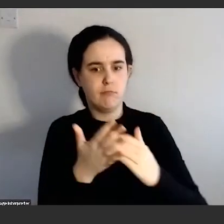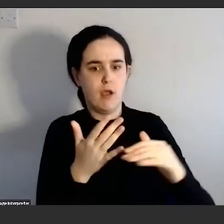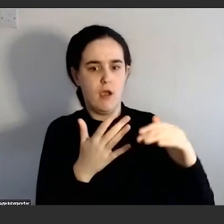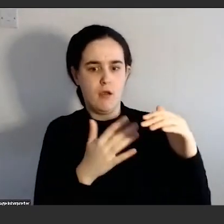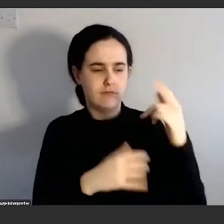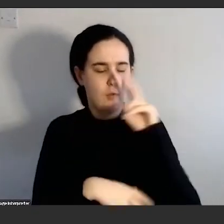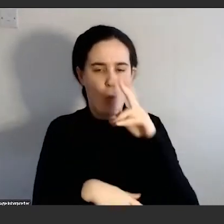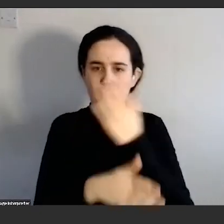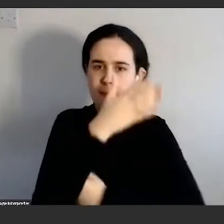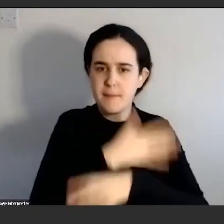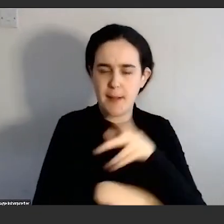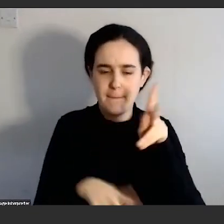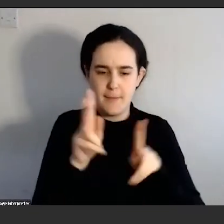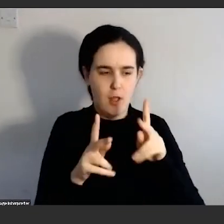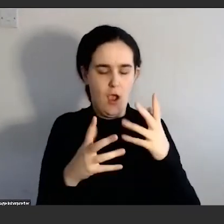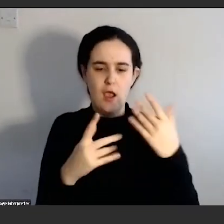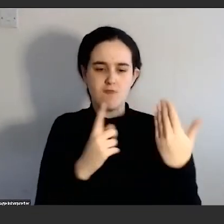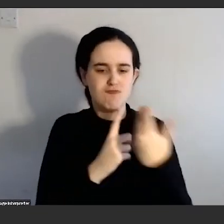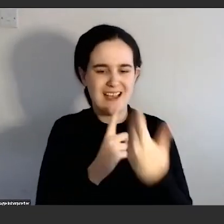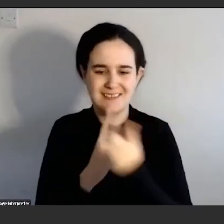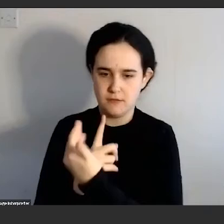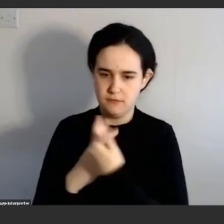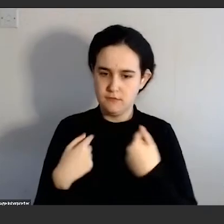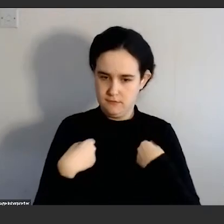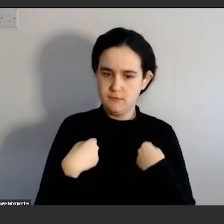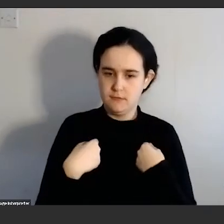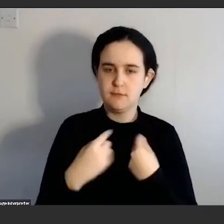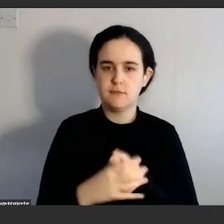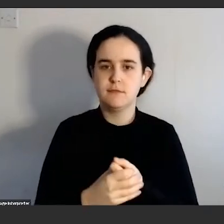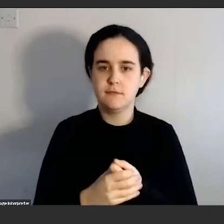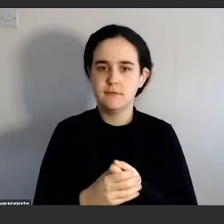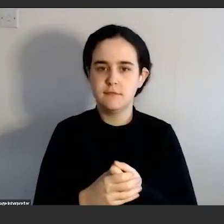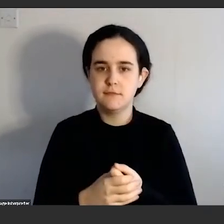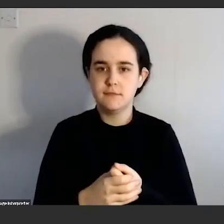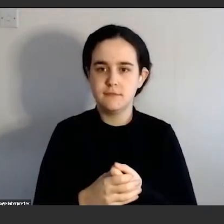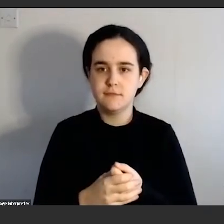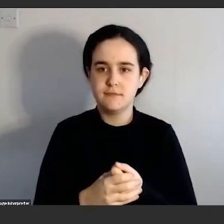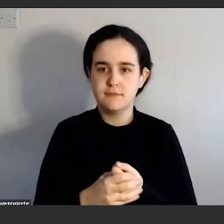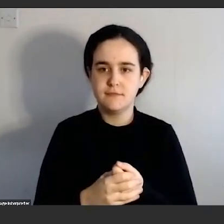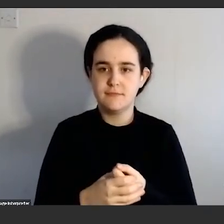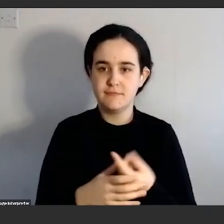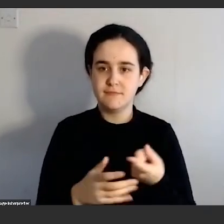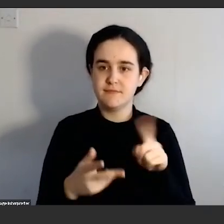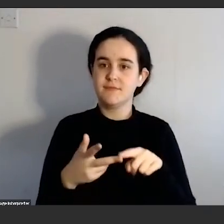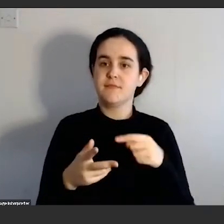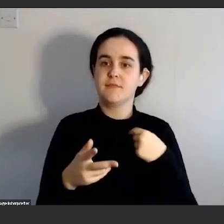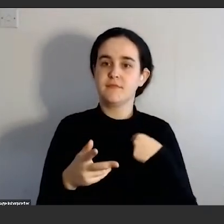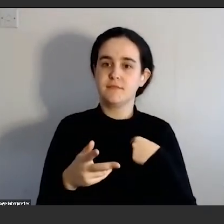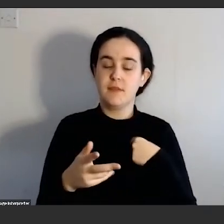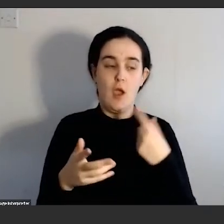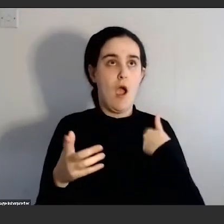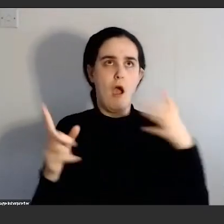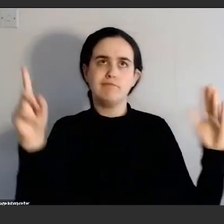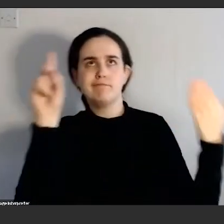לתת תקווה לכל כך הרבה נשים. Our mission as a band is, of course, to grow as musicians, no matter